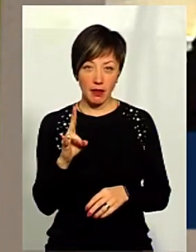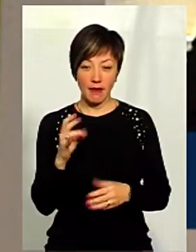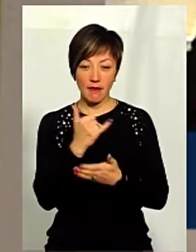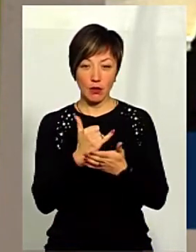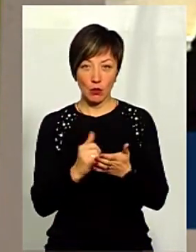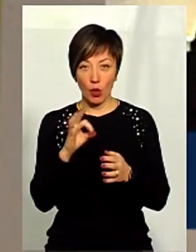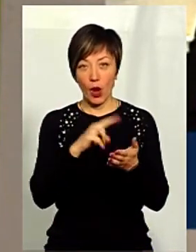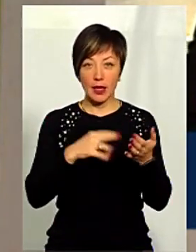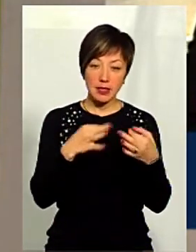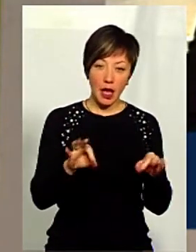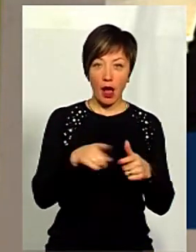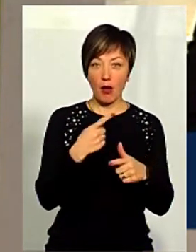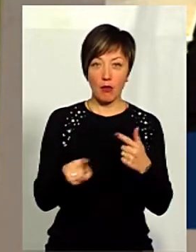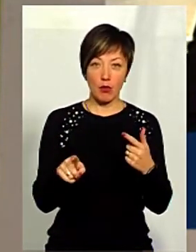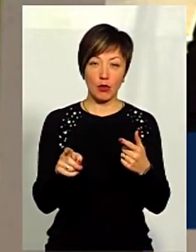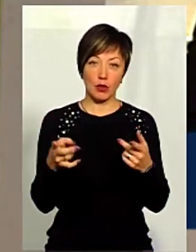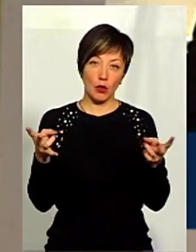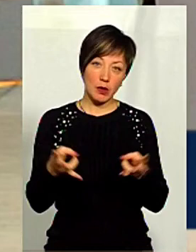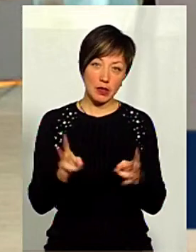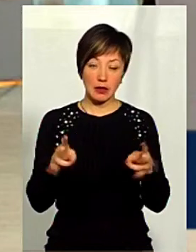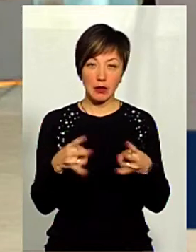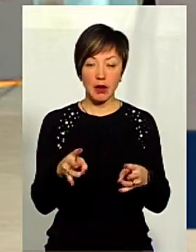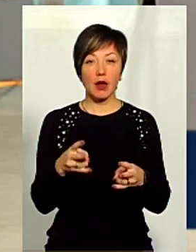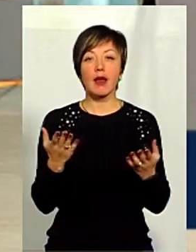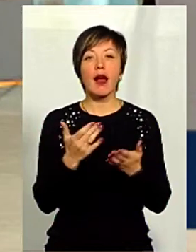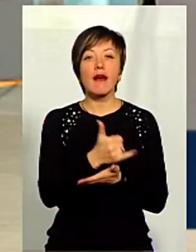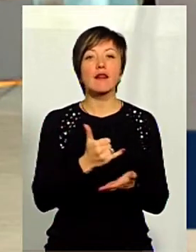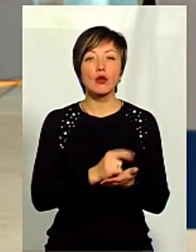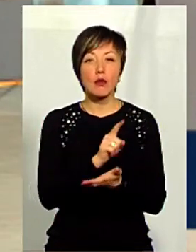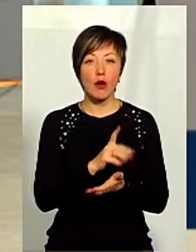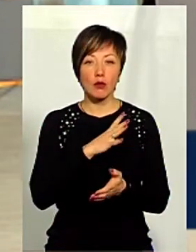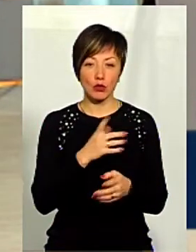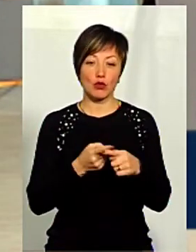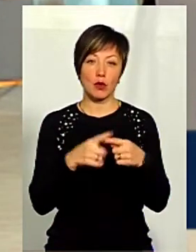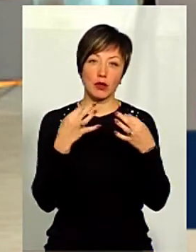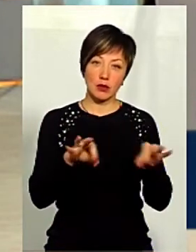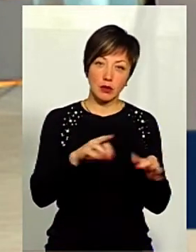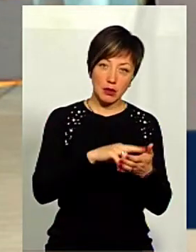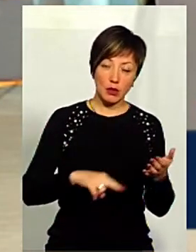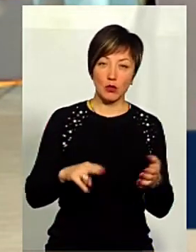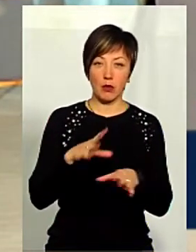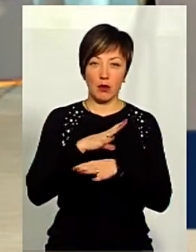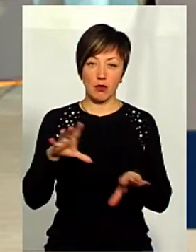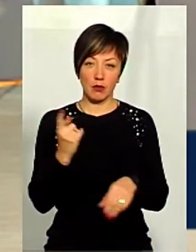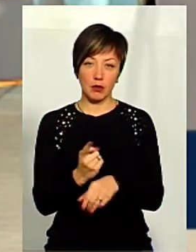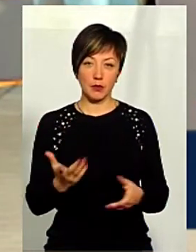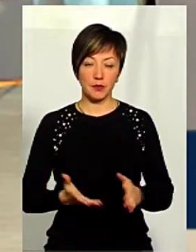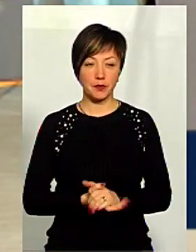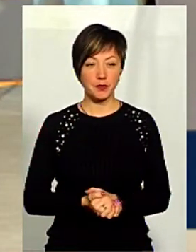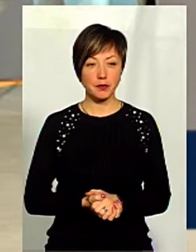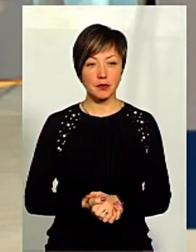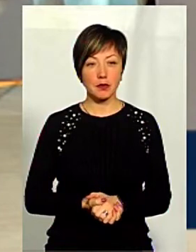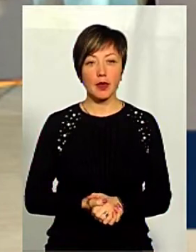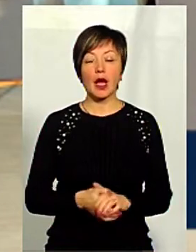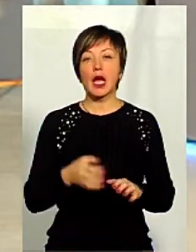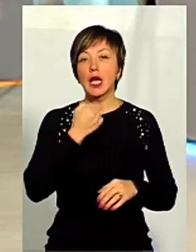про ліцензію або про необхідність цієї ліцензії. Ось скажіть, яке воно має бути для того, щоб була ліцензія, і яке воно має бути, щоб ліцензія була не потрібна?